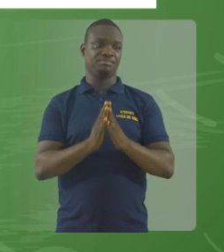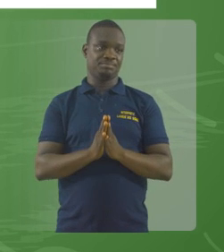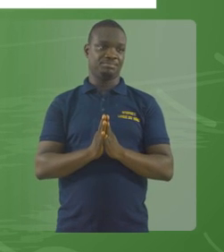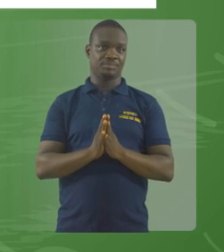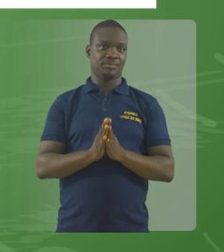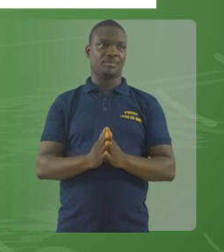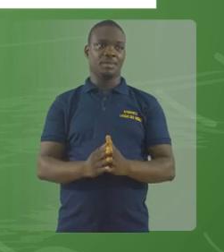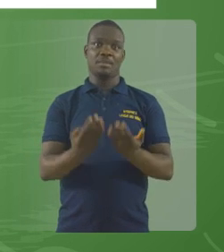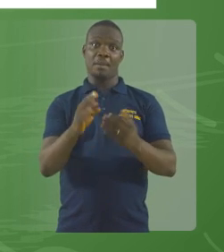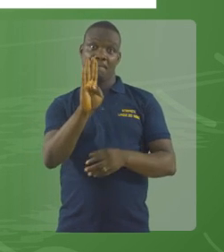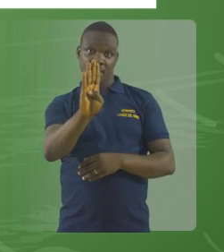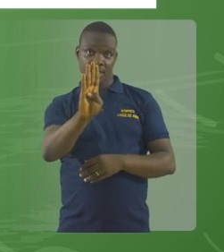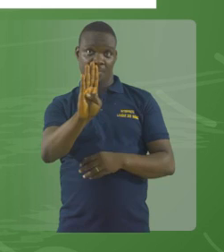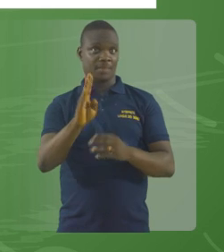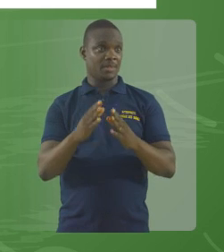Petit b,